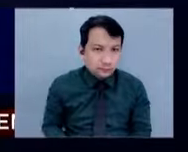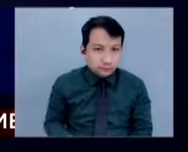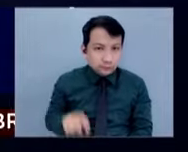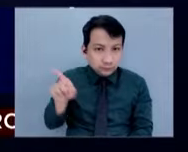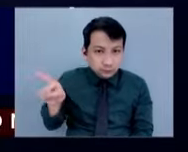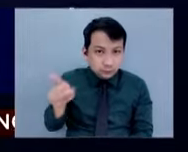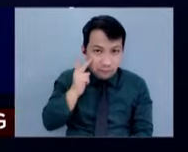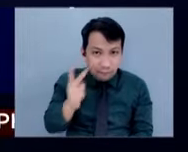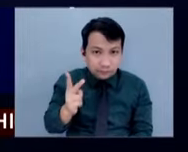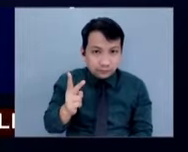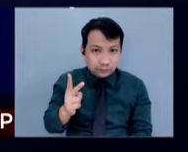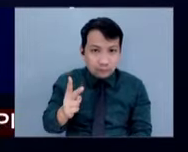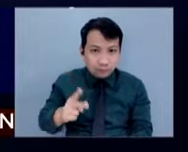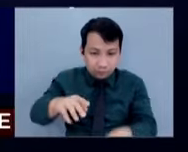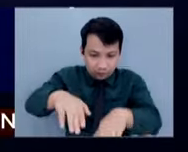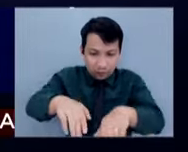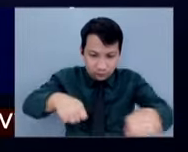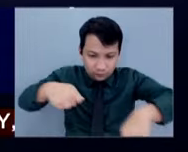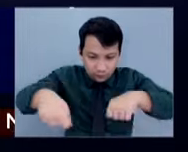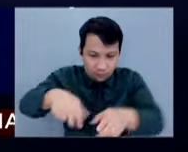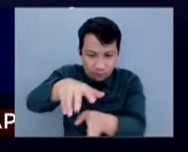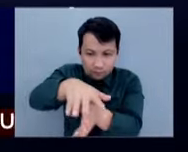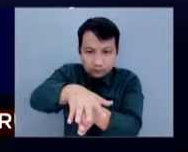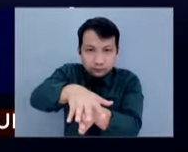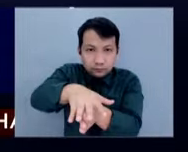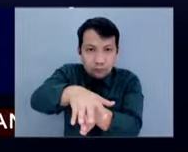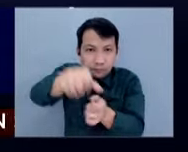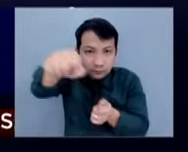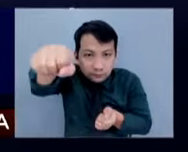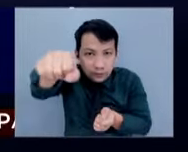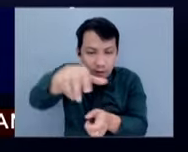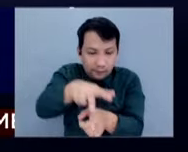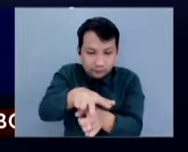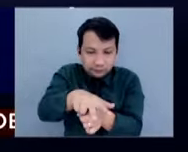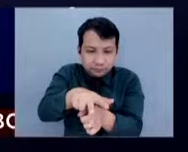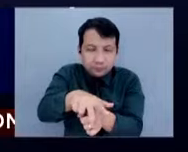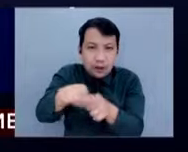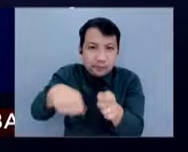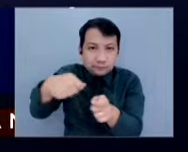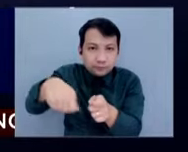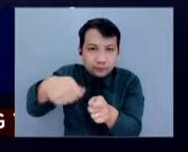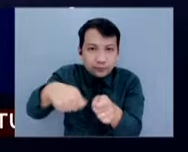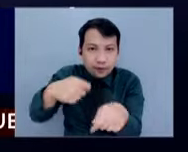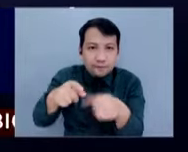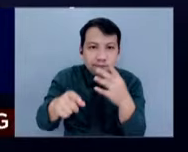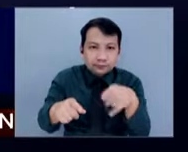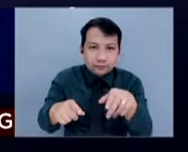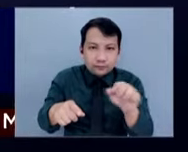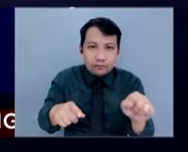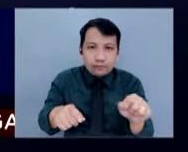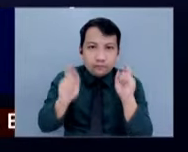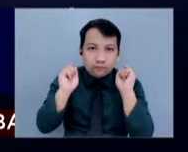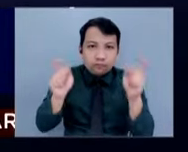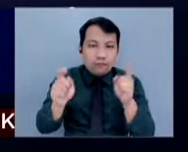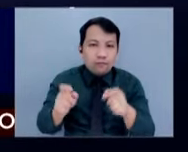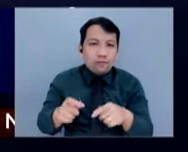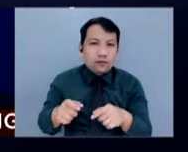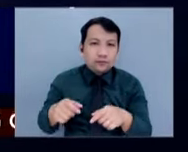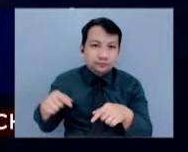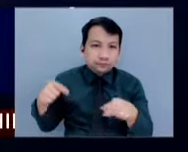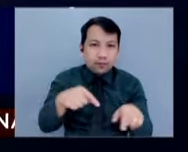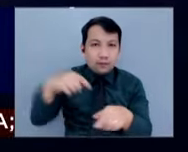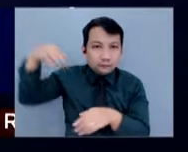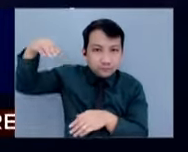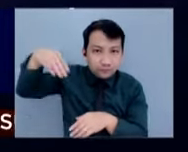makikitang nakadapa ang lalaki habang nagbabike sa Diversion Road, Barangay Matina, Pangi. Mabilis ang takbo nito sa pababang bahagi